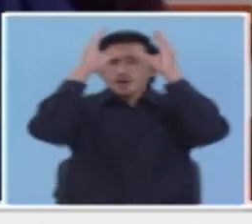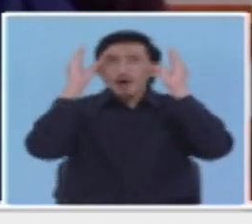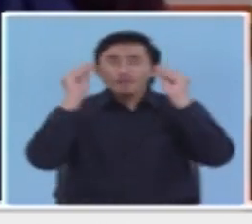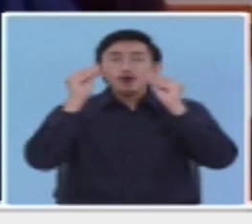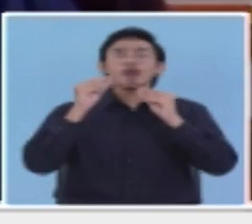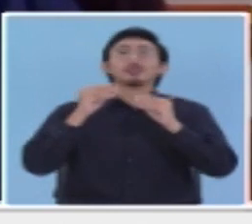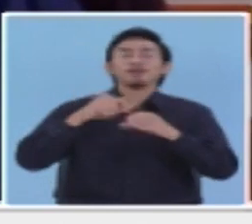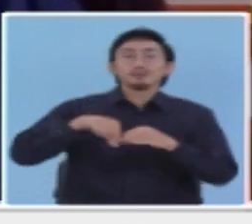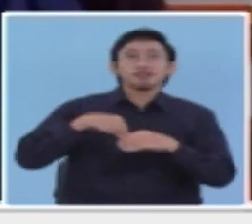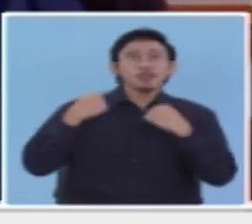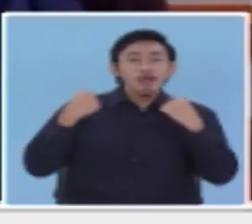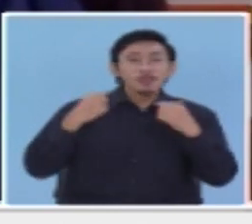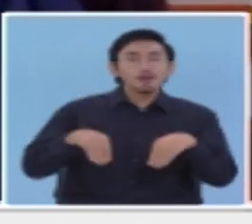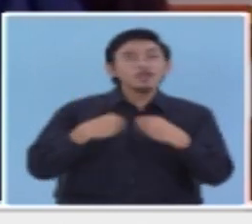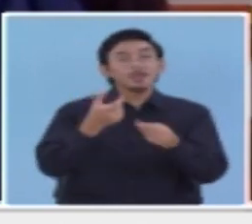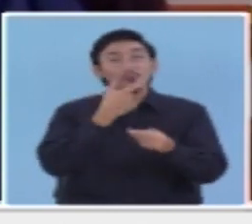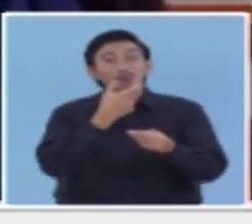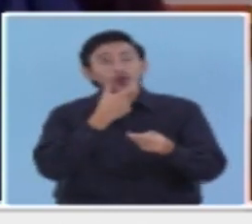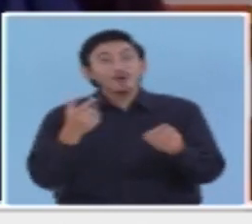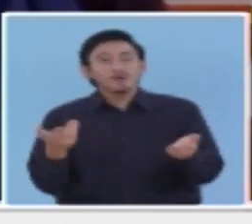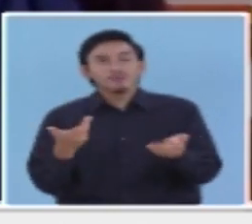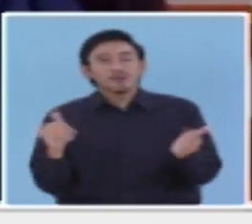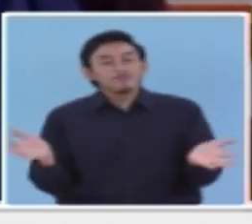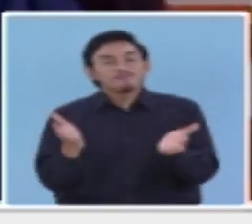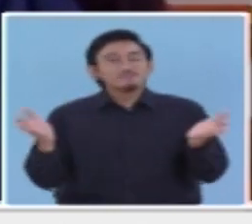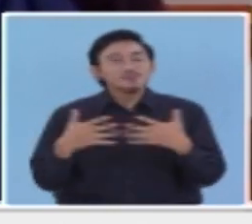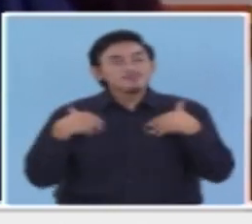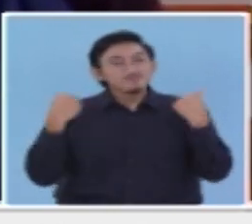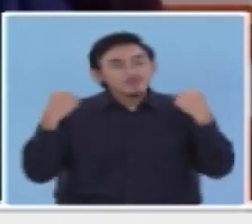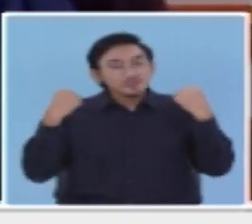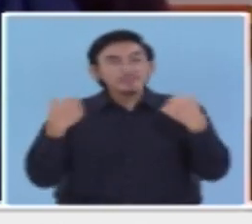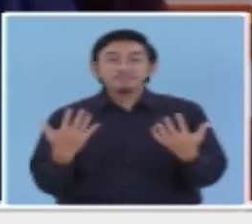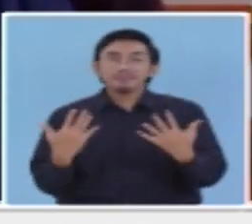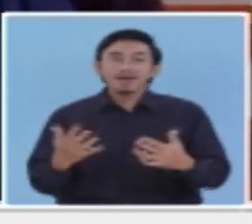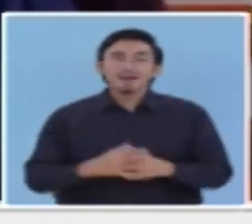di sana untuk membangkitkan semangat para pasien corona? Ya, jadi